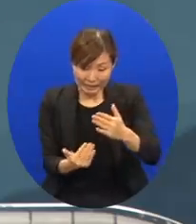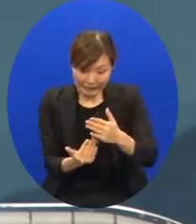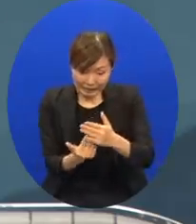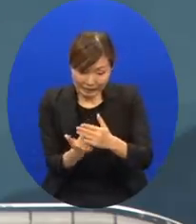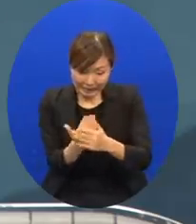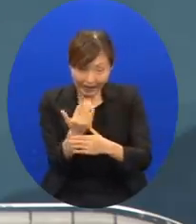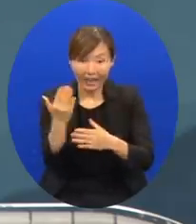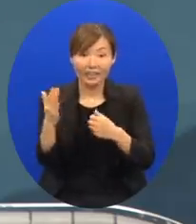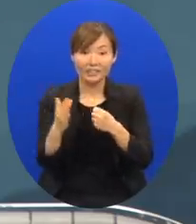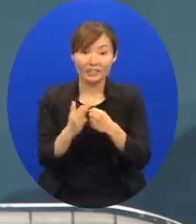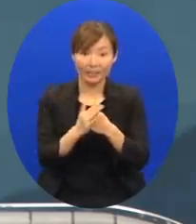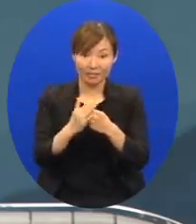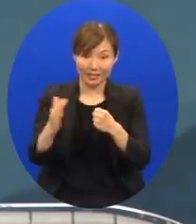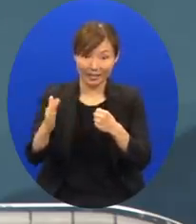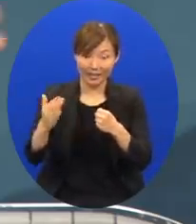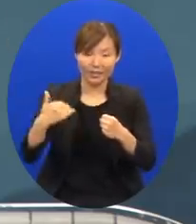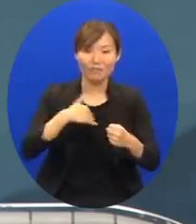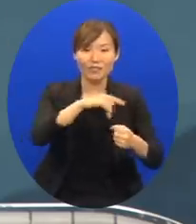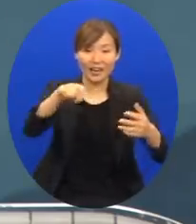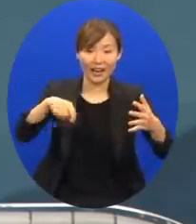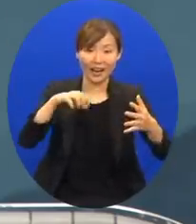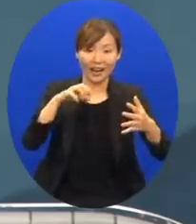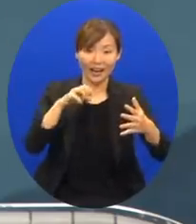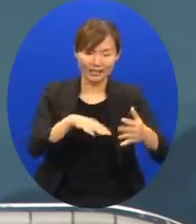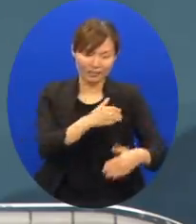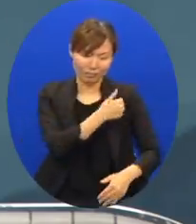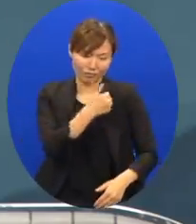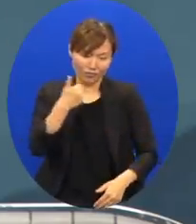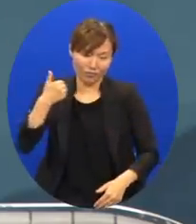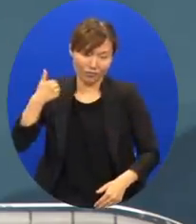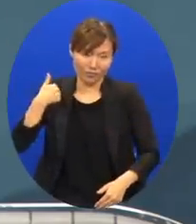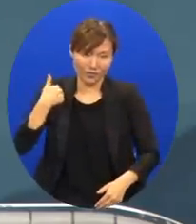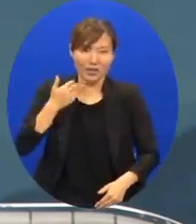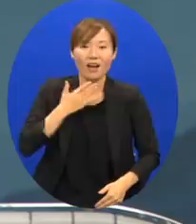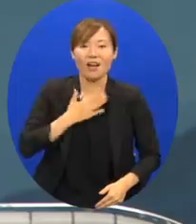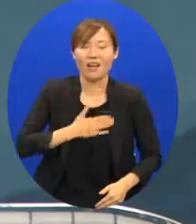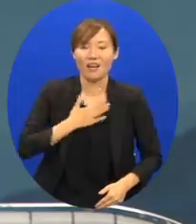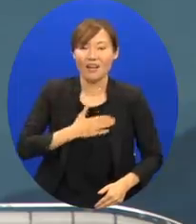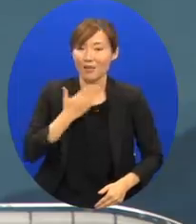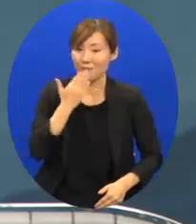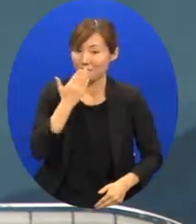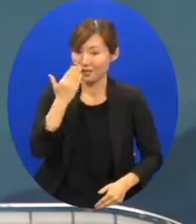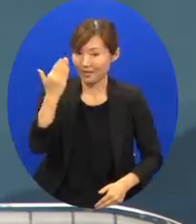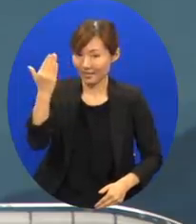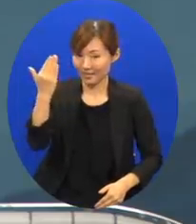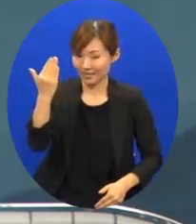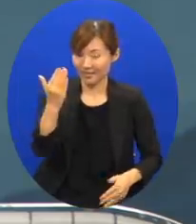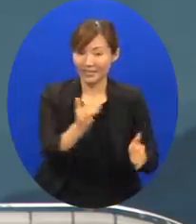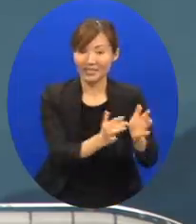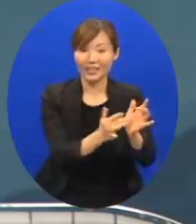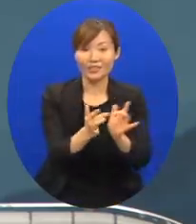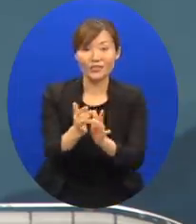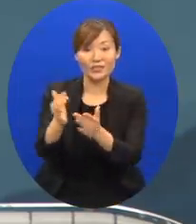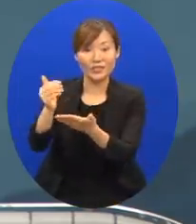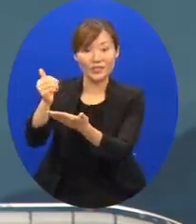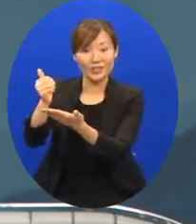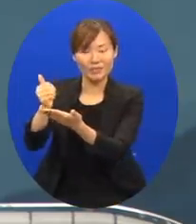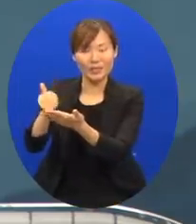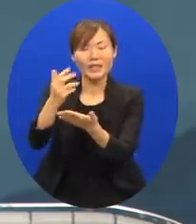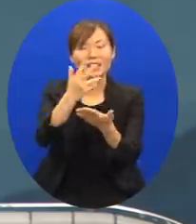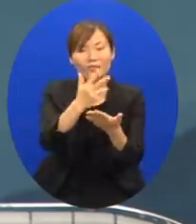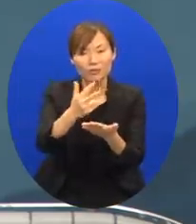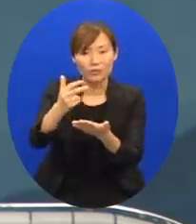모두가 다 그것을 충분히 알 수 있습니다 예수님이 주님이